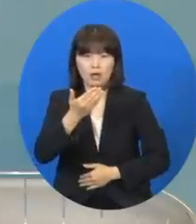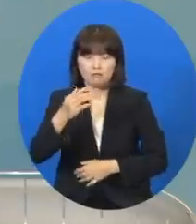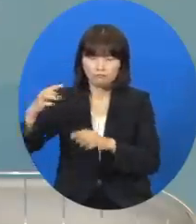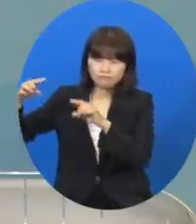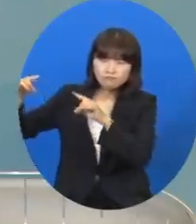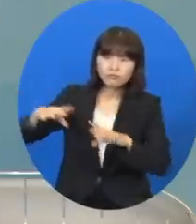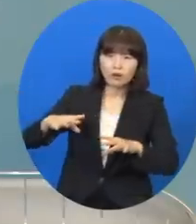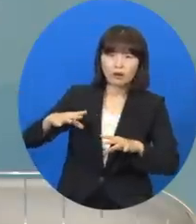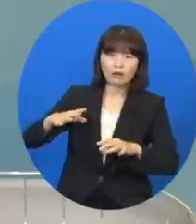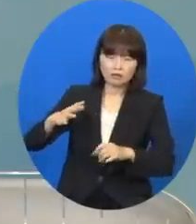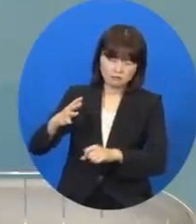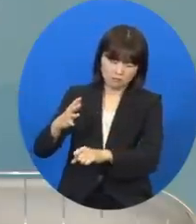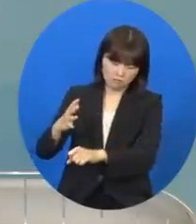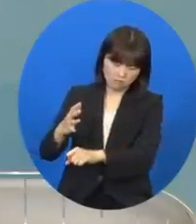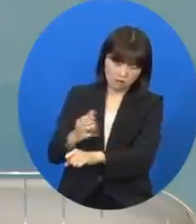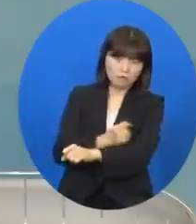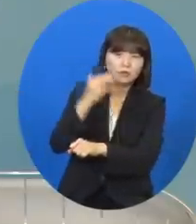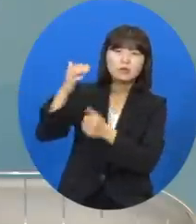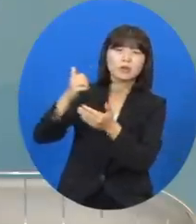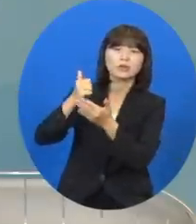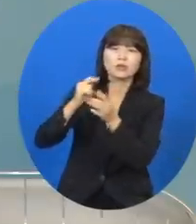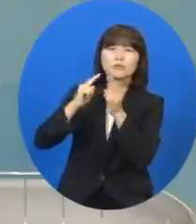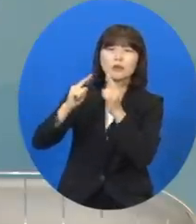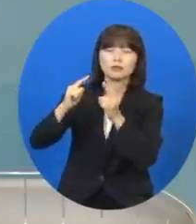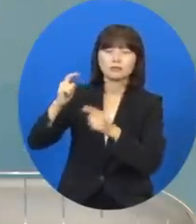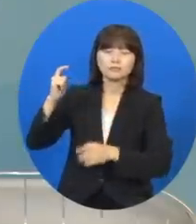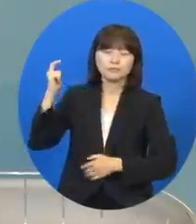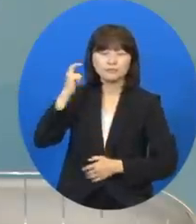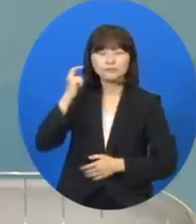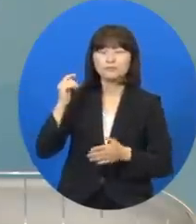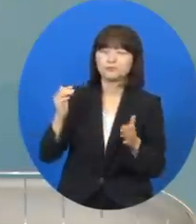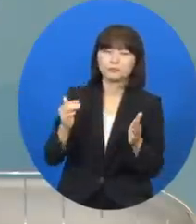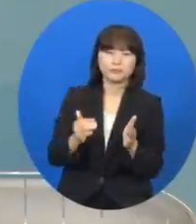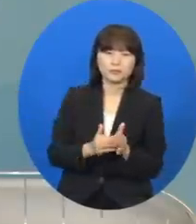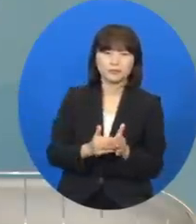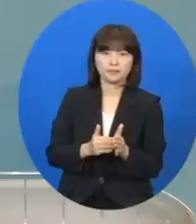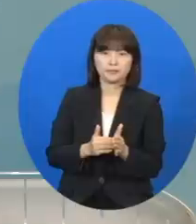정말 엄청난 하나님의 말씀을 들으셨다는 거예요.